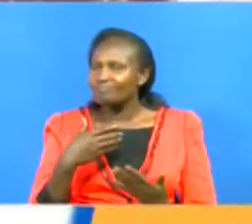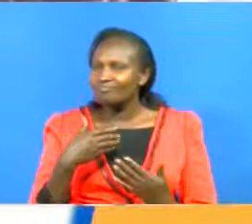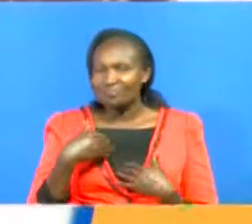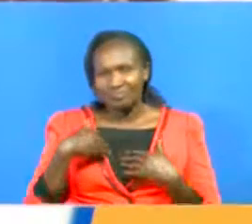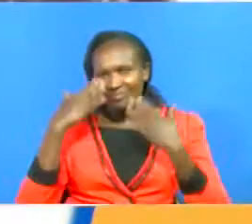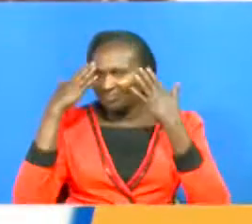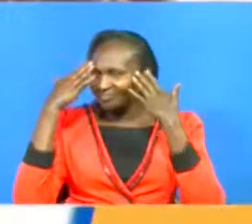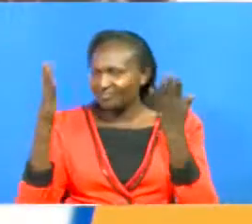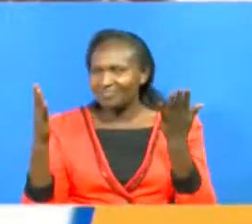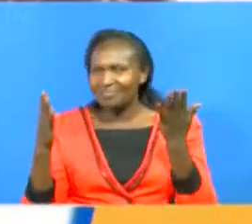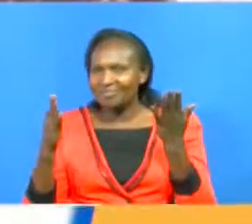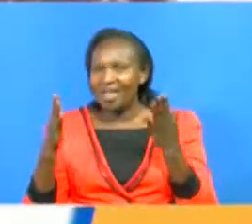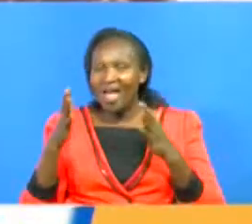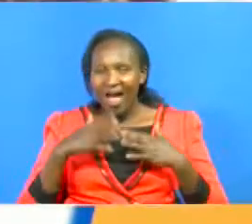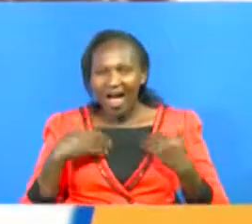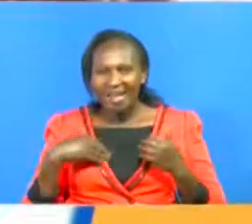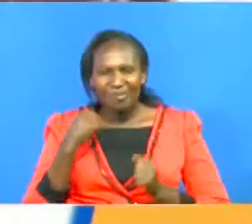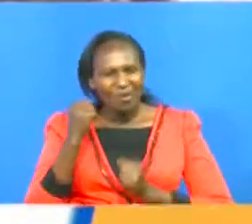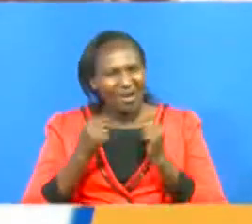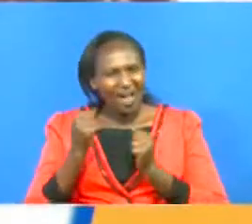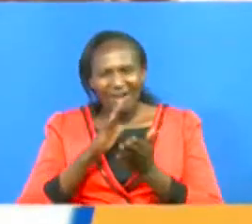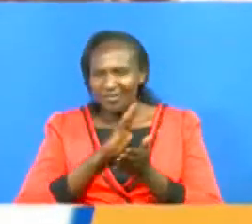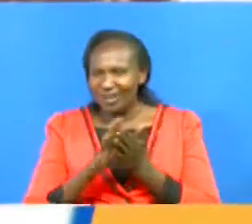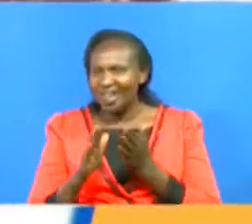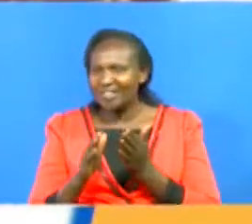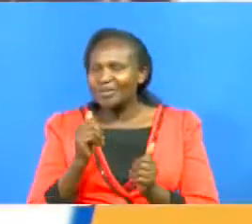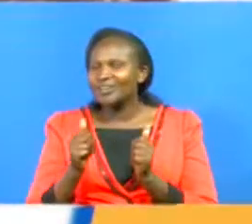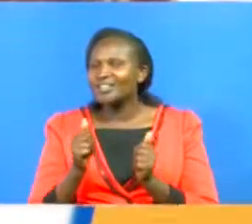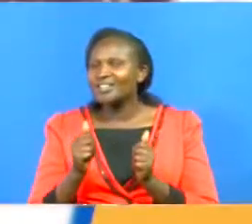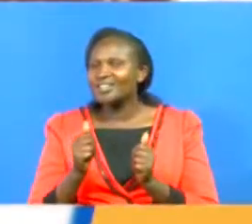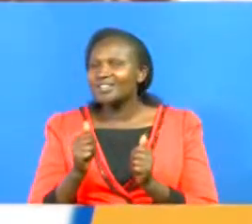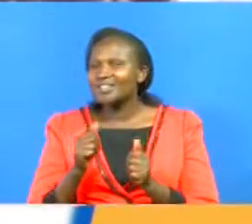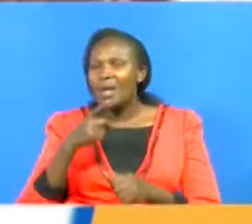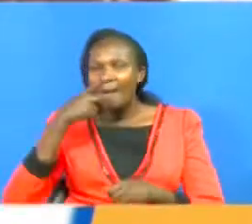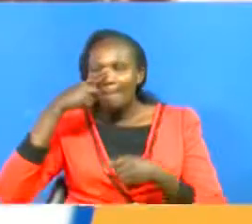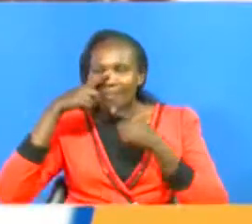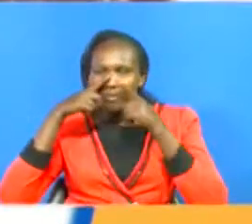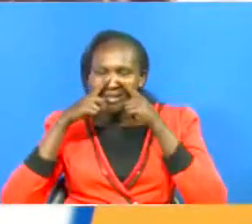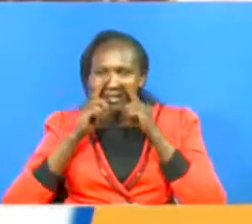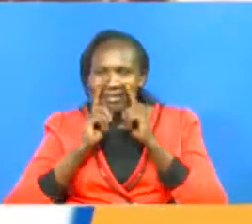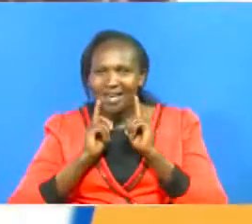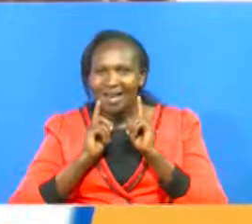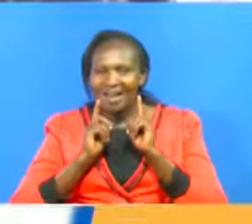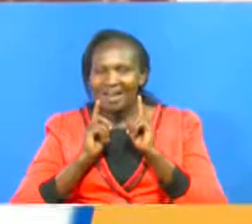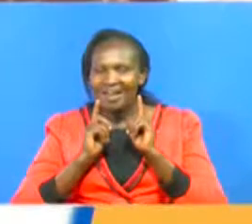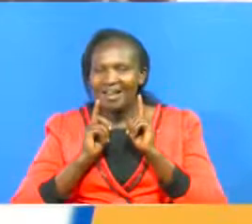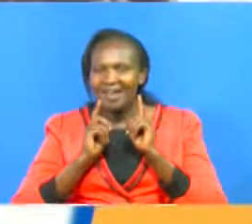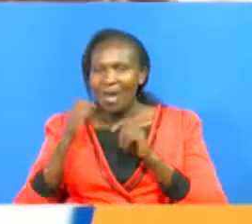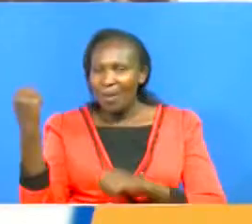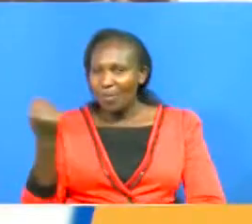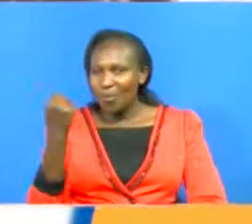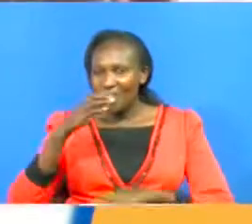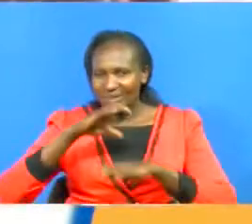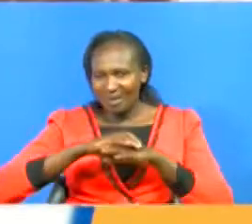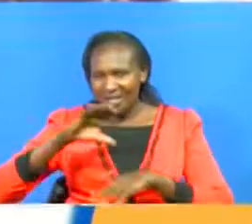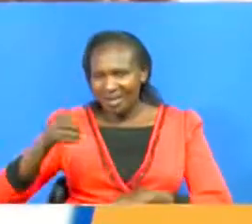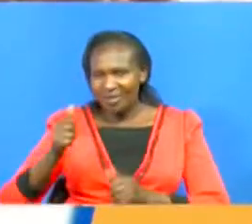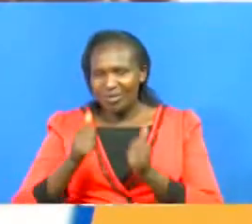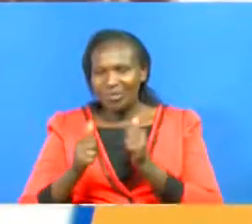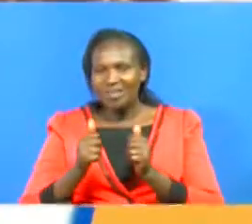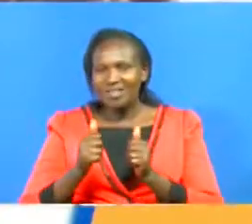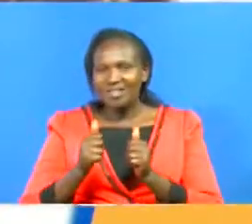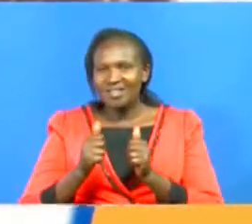Simjui. Mnyama mwenye anakimbia kwa mbio zaidi duniani anaitwa nani? Anaitwa Duma. Mji wa Mumias unapatikana katika kaunti gani? Kaunti